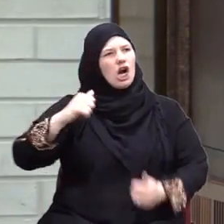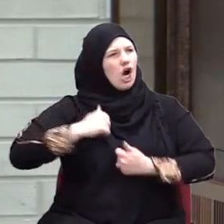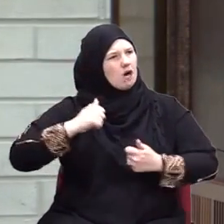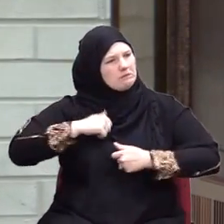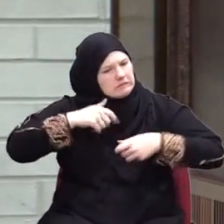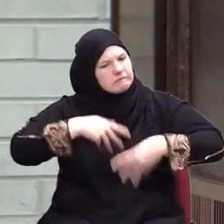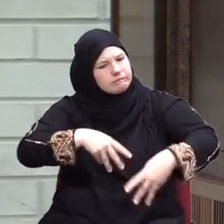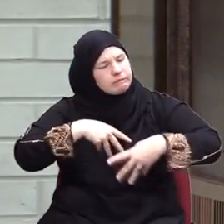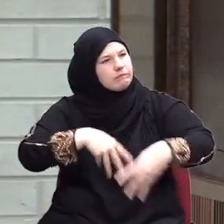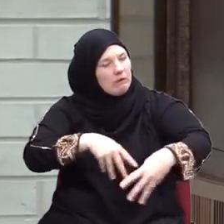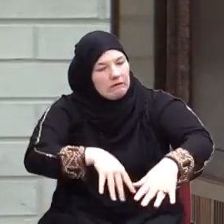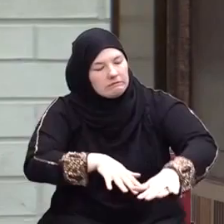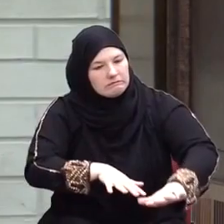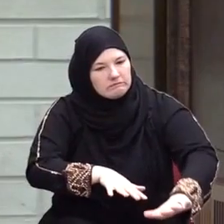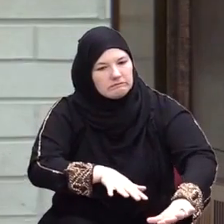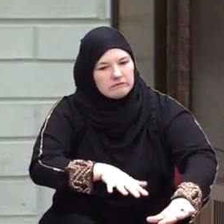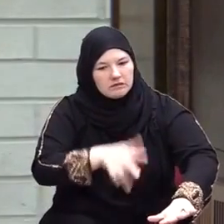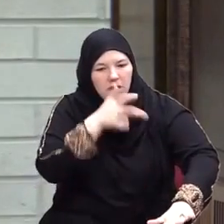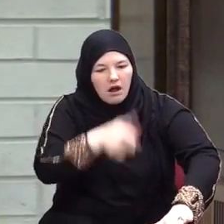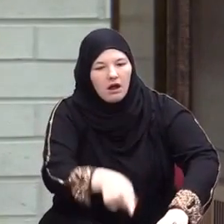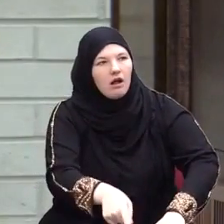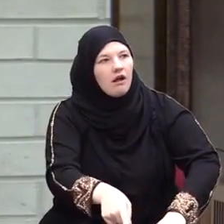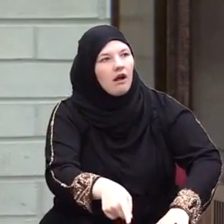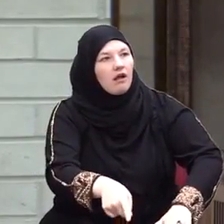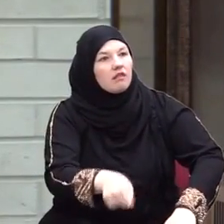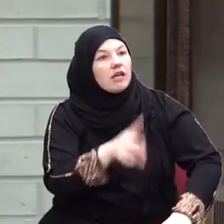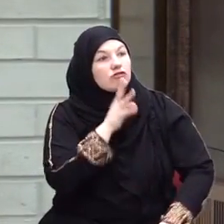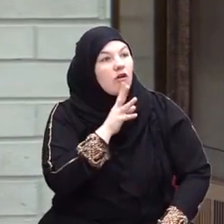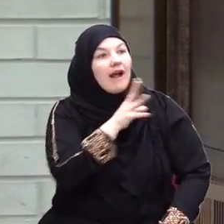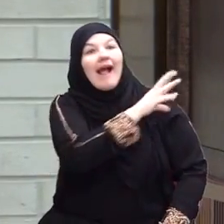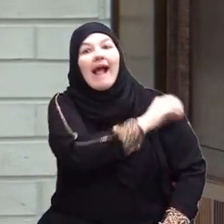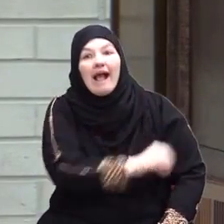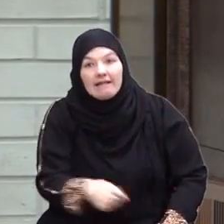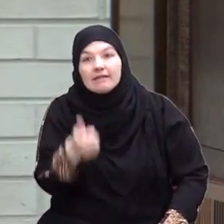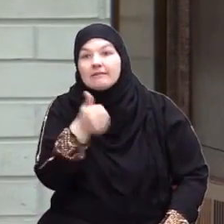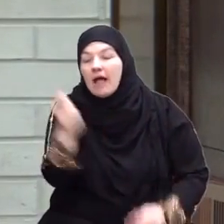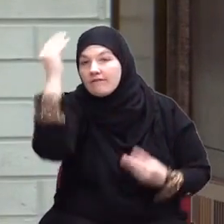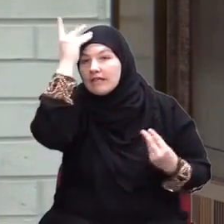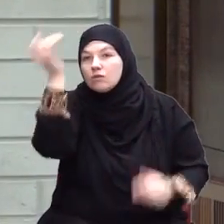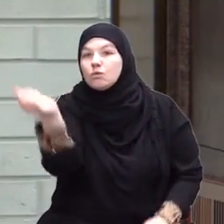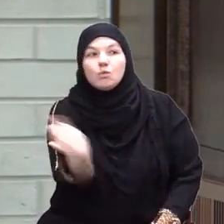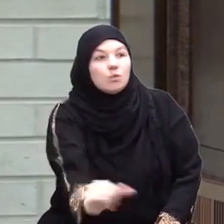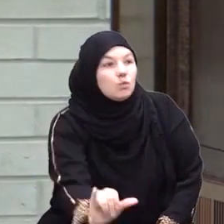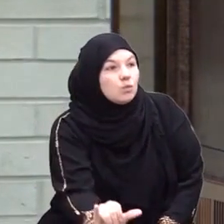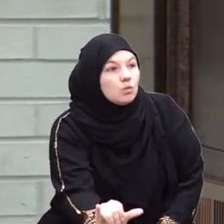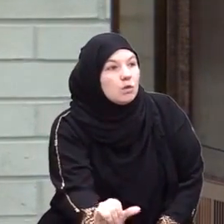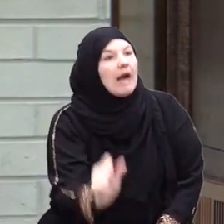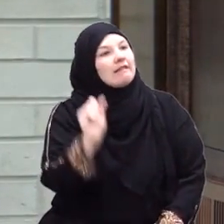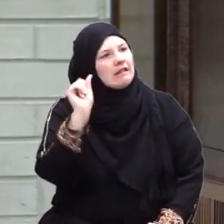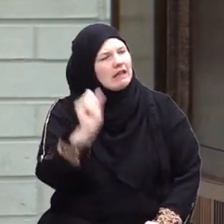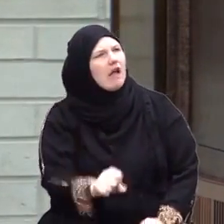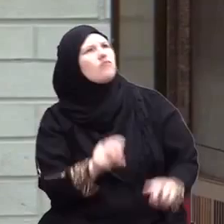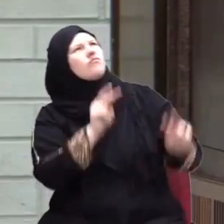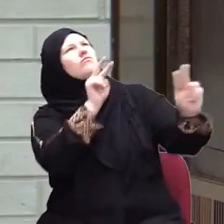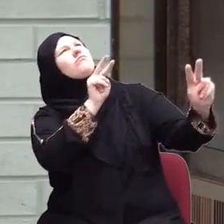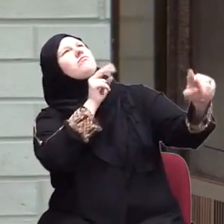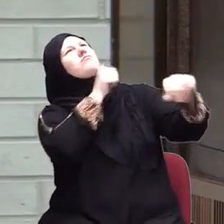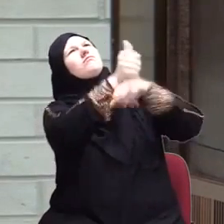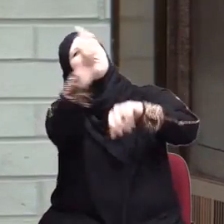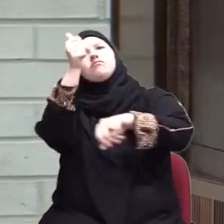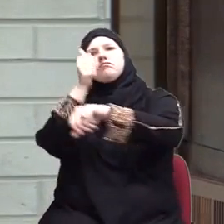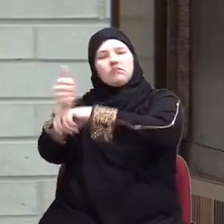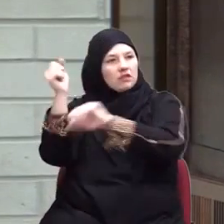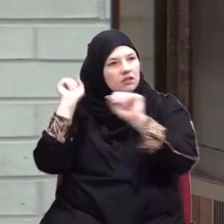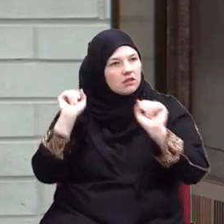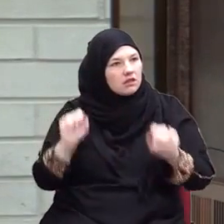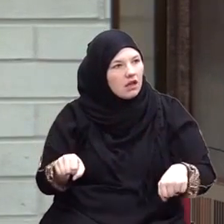لَا يَشْعُرُونَ. They don't only talk, but they think. And they can assign blame. And they can